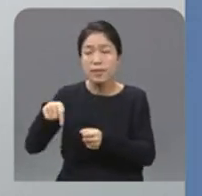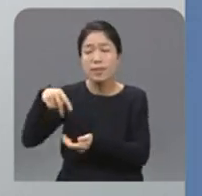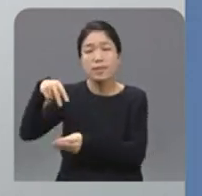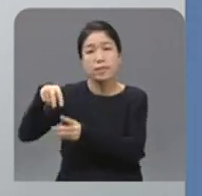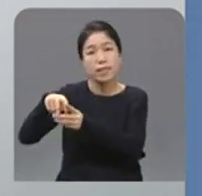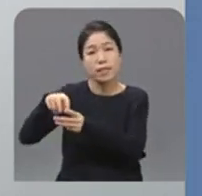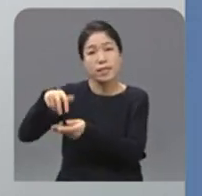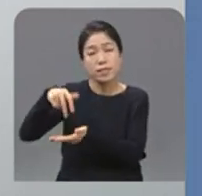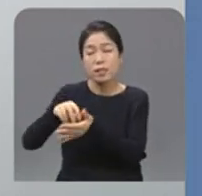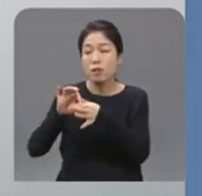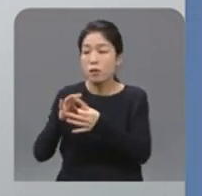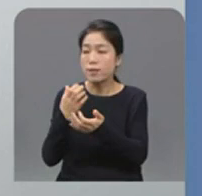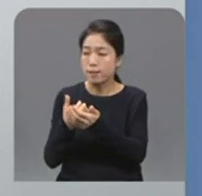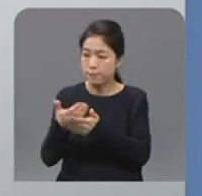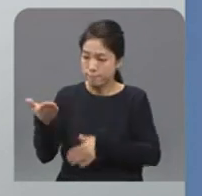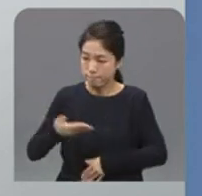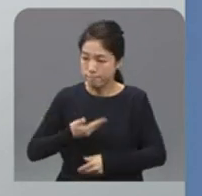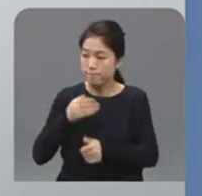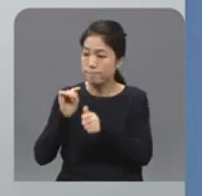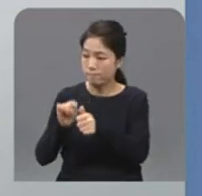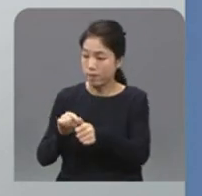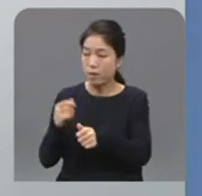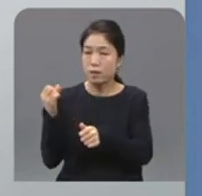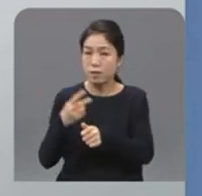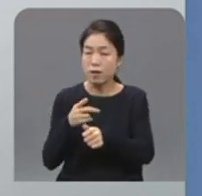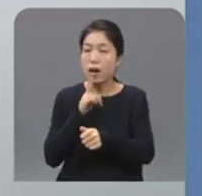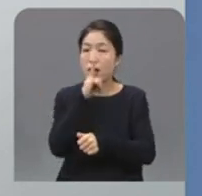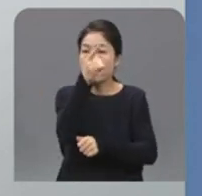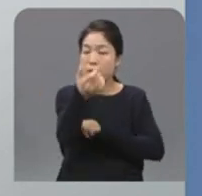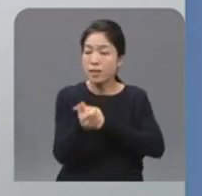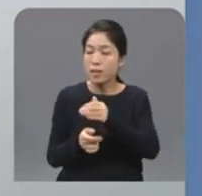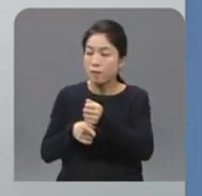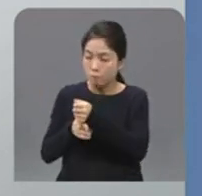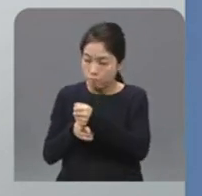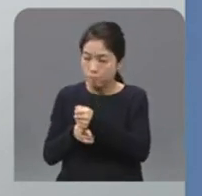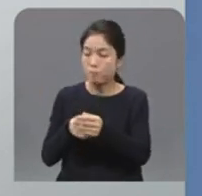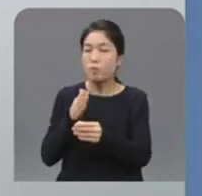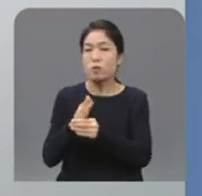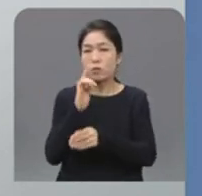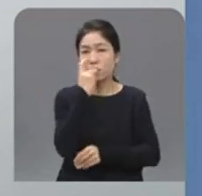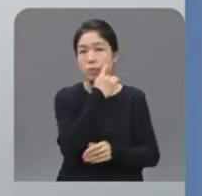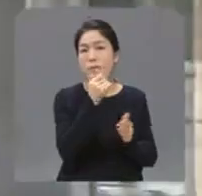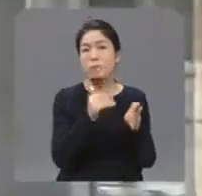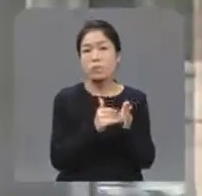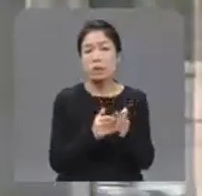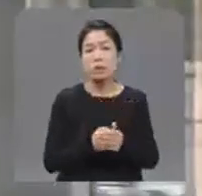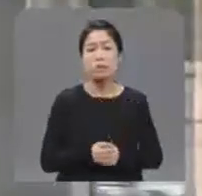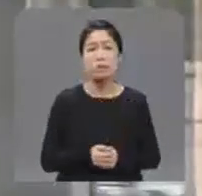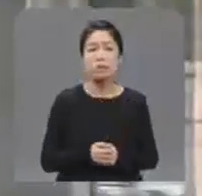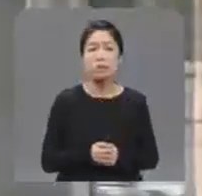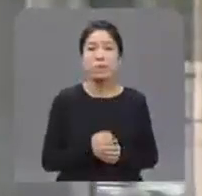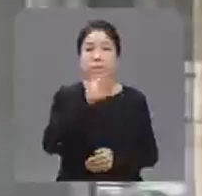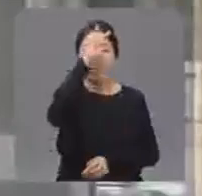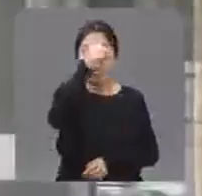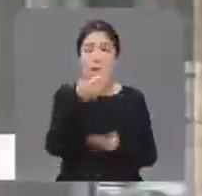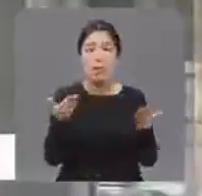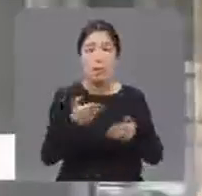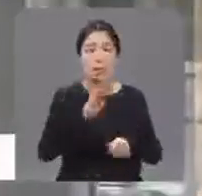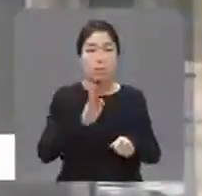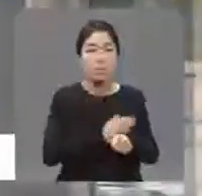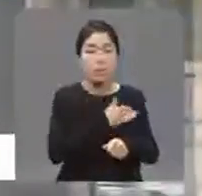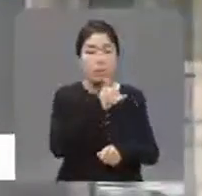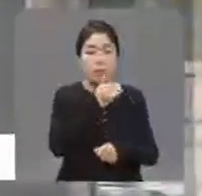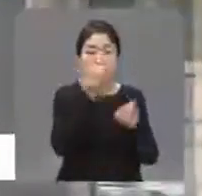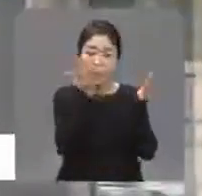측에 관련 자료를 요청하는 등 입건 전 조사를 진행하고 있는 것으로 확인됐습니다. 경찰은 업무상 배임